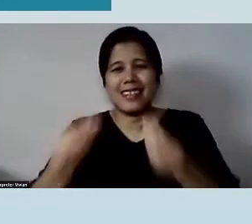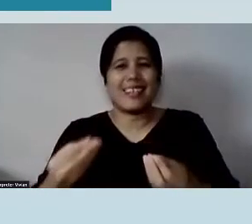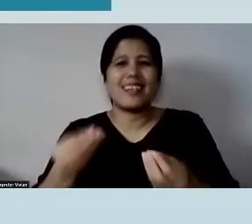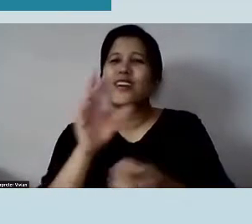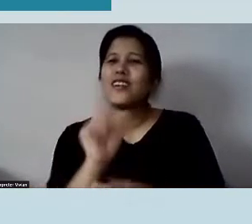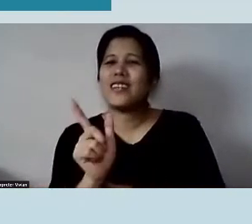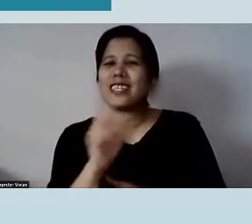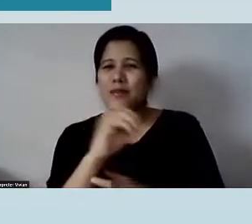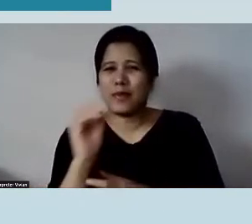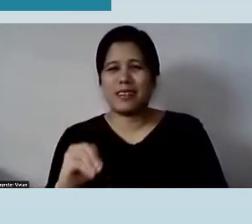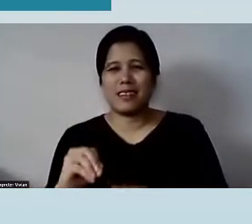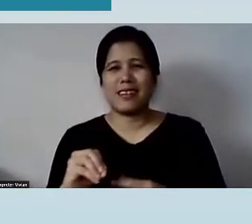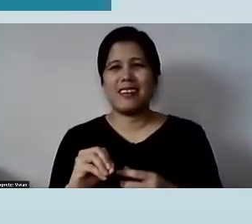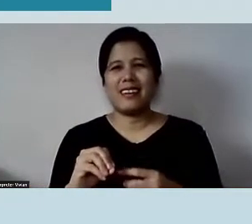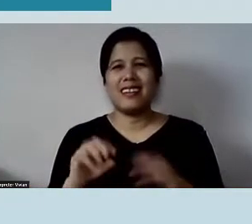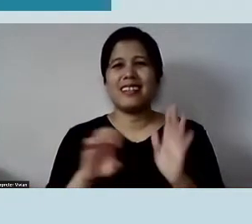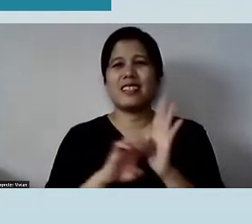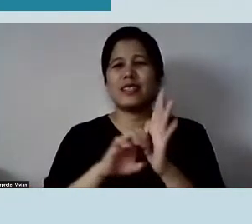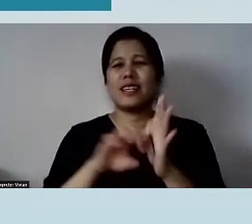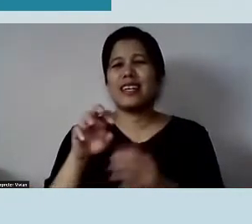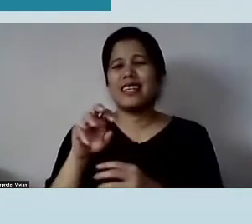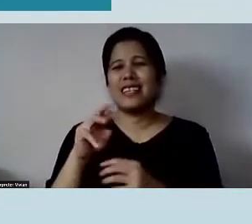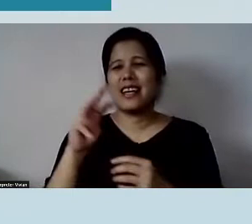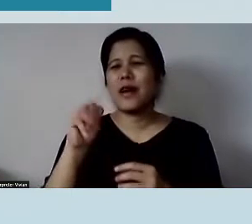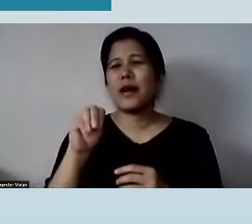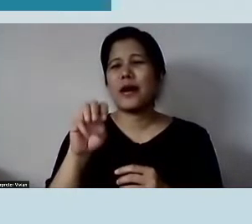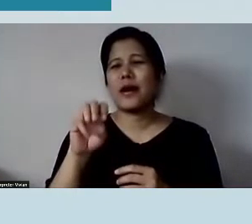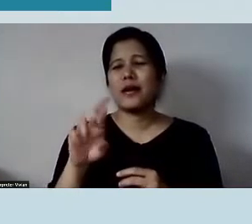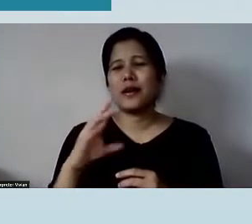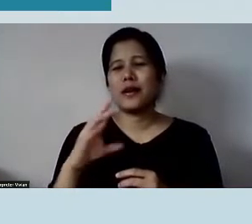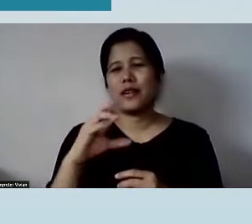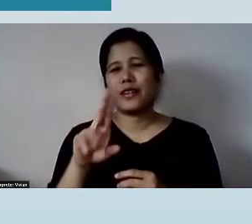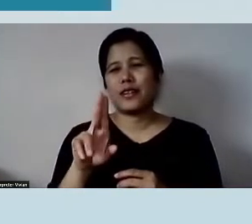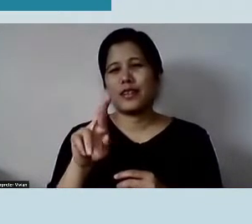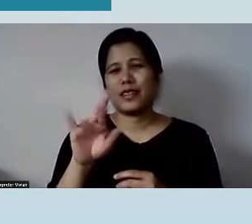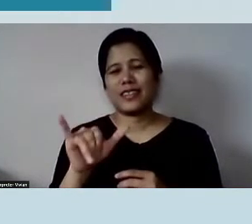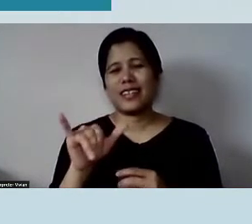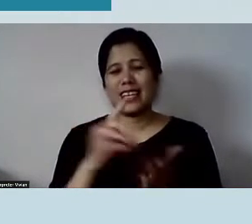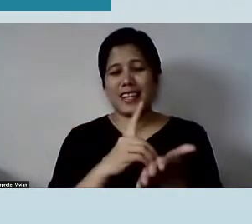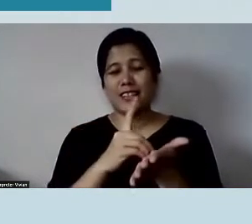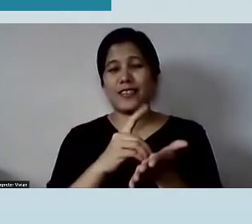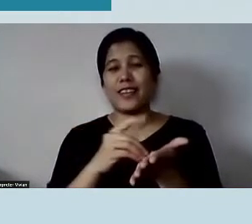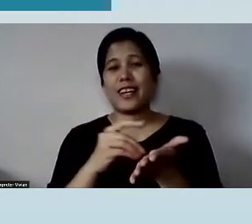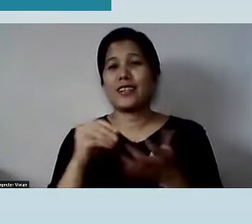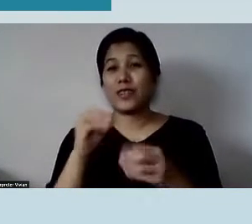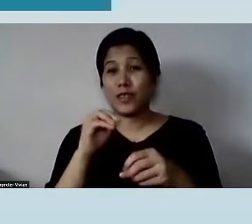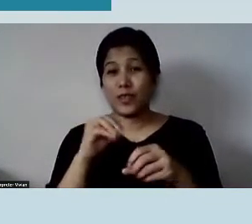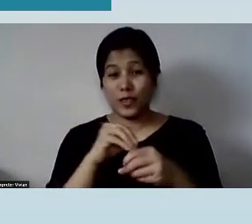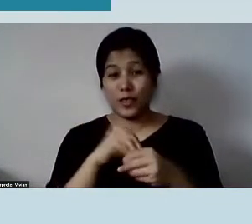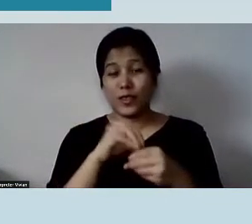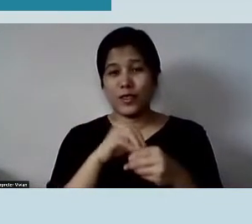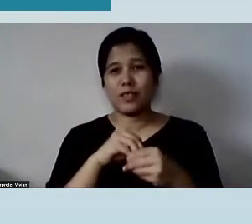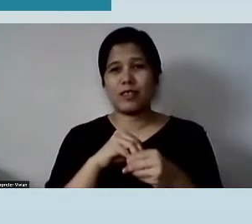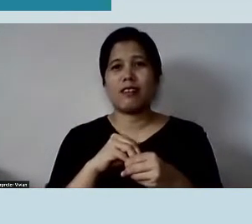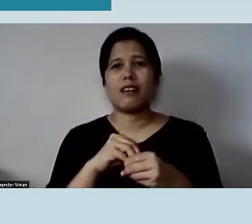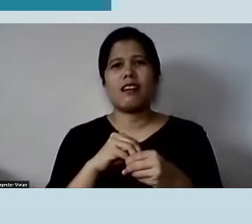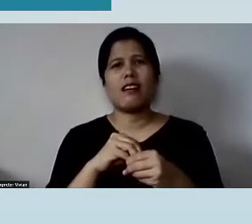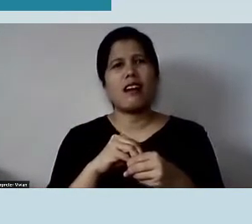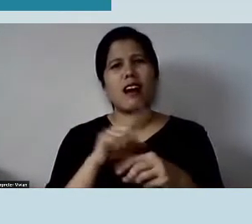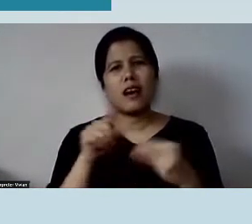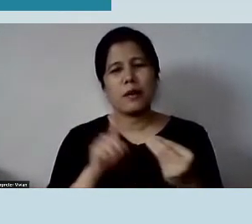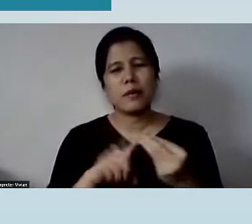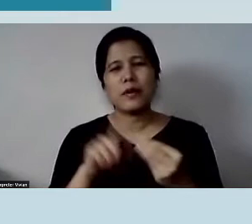kasi takot na takot yan, natalo na sila sa kaso hanggang Supreme Court regarding the provision of 20% discount